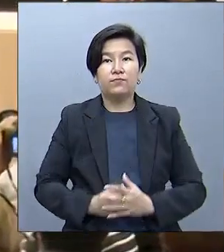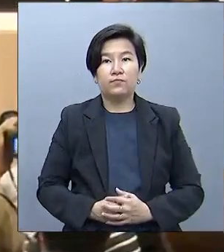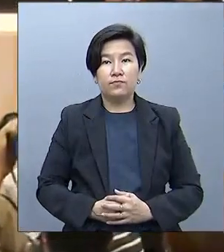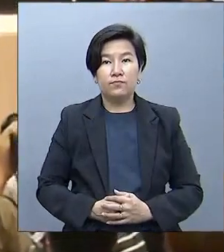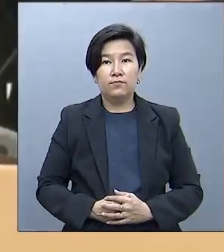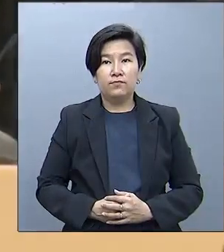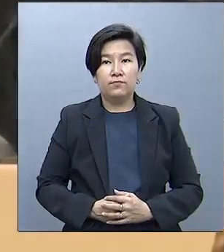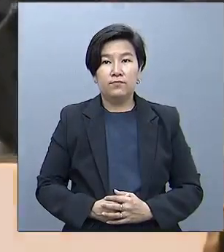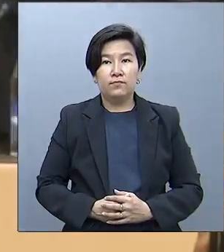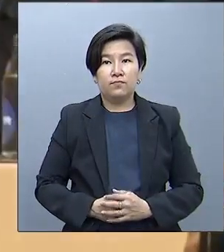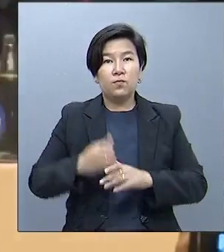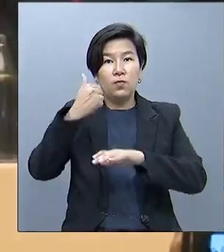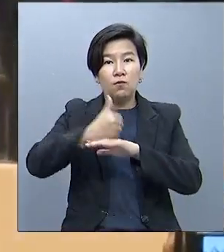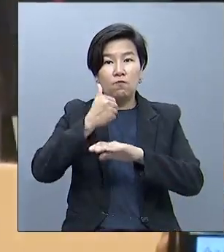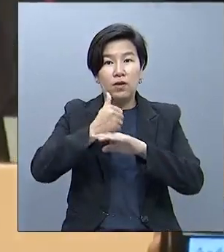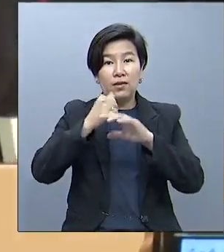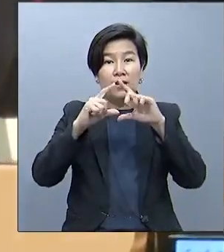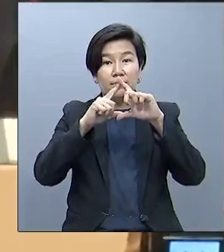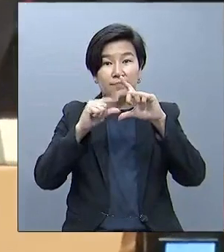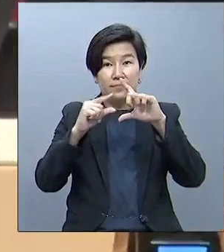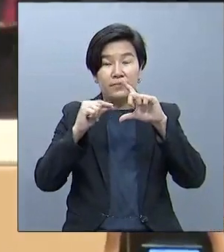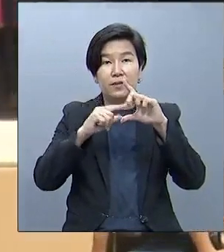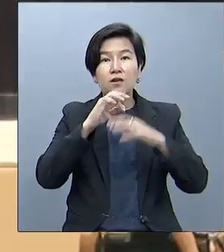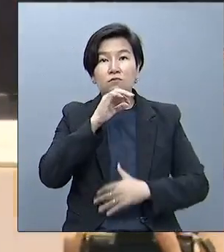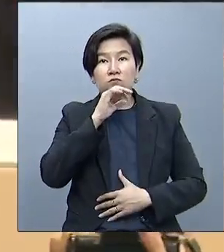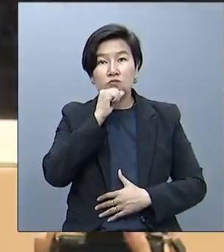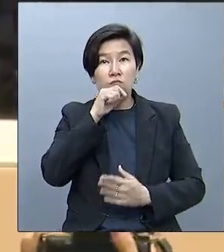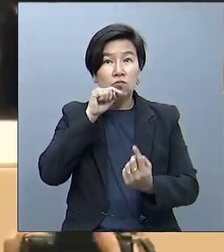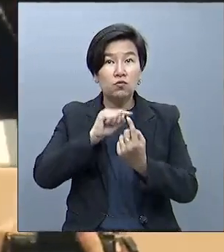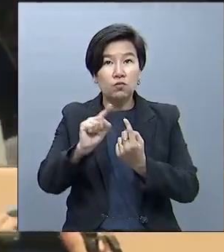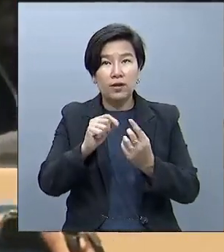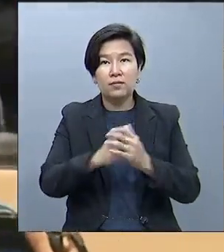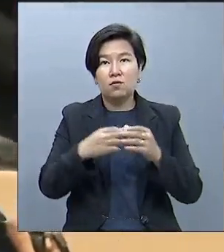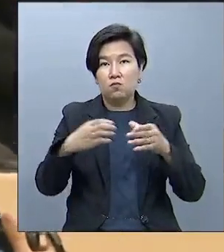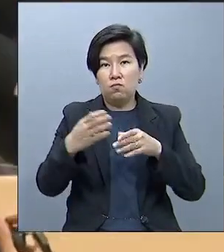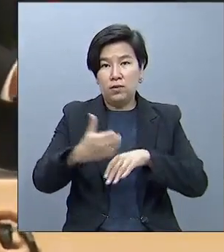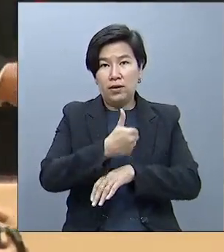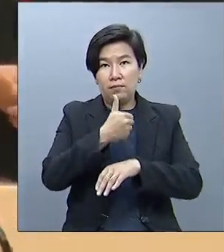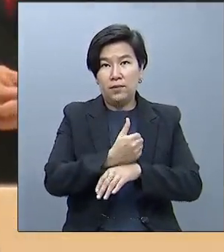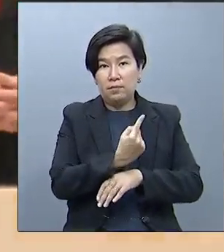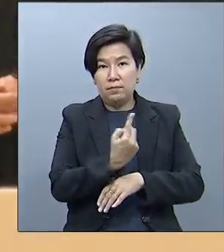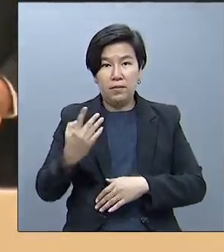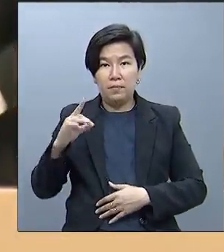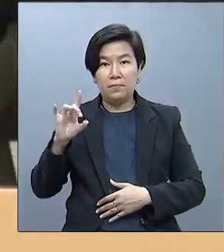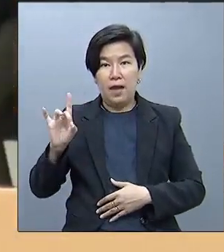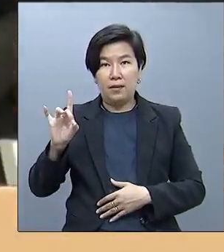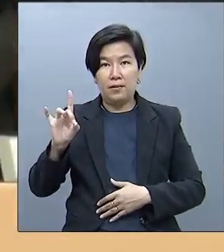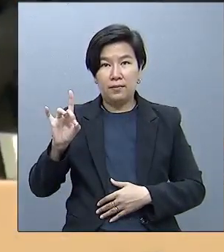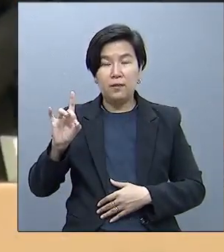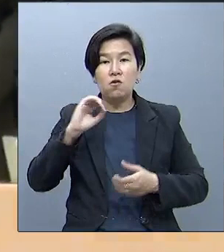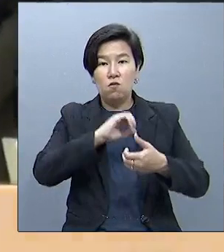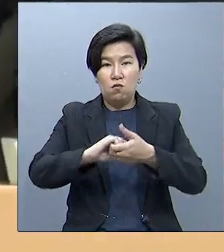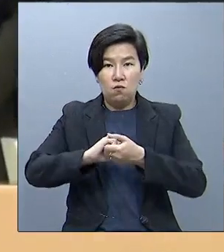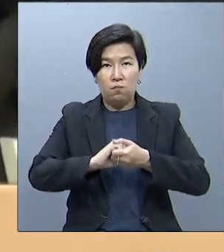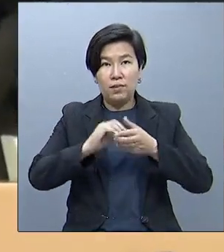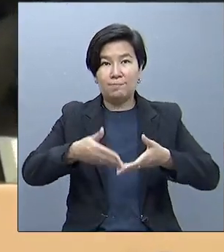ายพิธาลิ้มเจริญรัตน์หัวหน้าพรรคก้าวไกลและแคนดิเดตนายกรัฐมนตรีจากพรรคก้าวไกลนำ8พรรคร่วมนะคะแถลงเรื่องของการตั้งรัฐบาลประชาธิปไตย